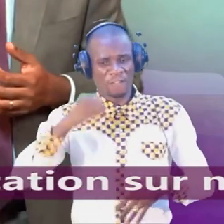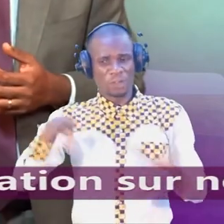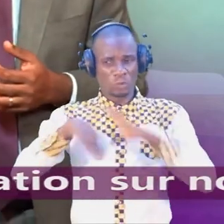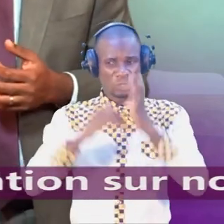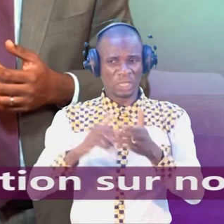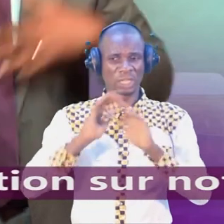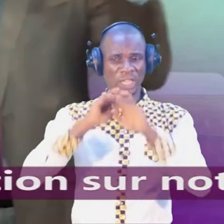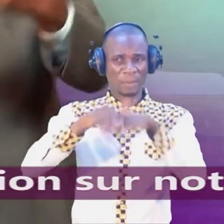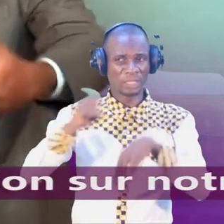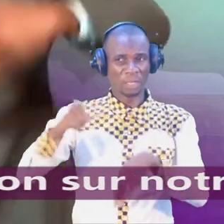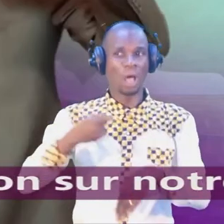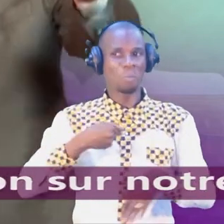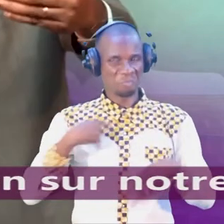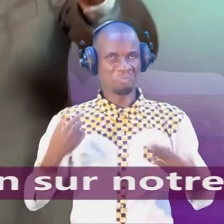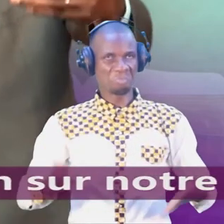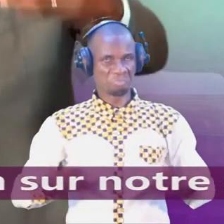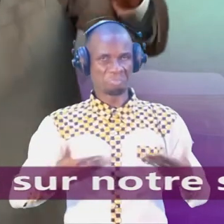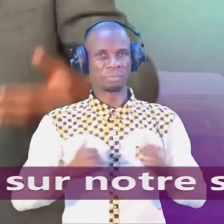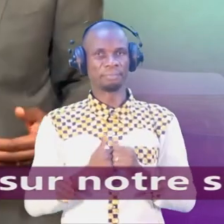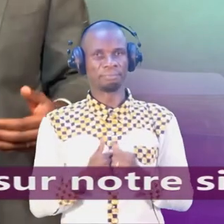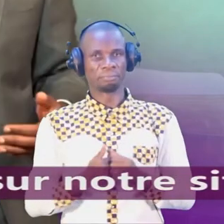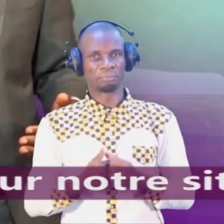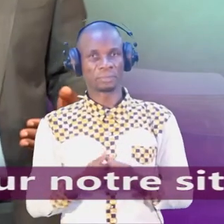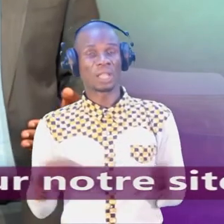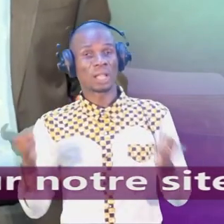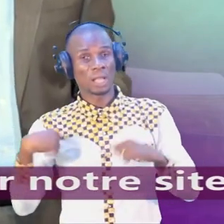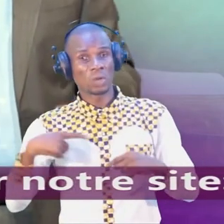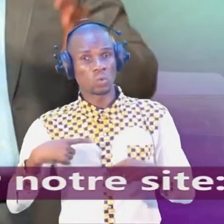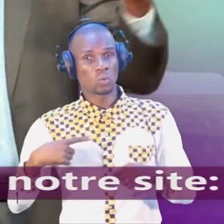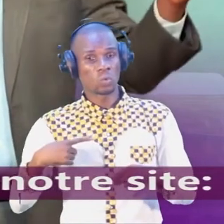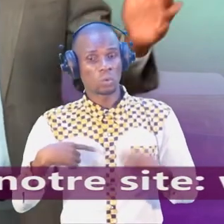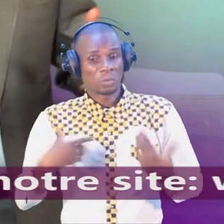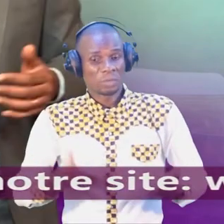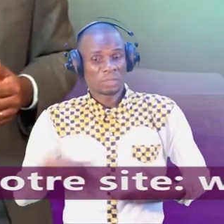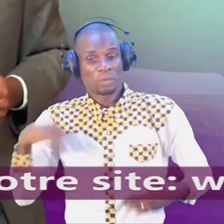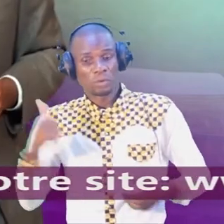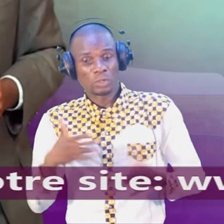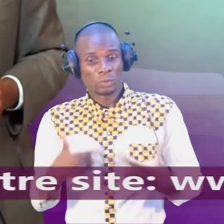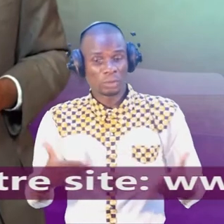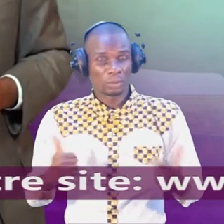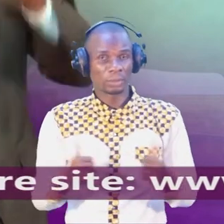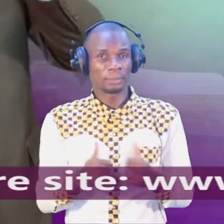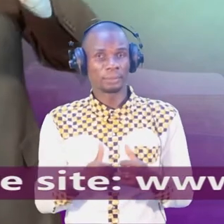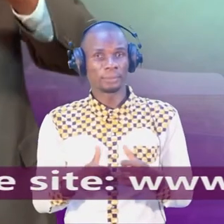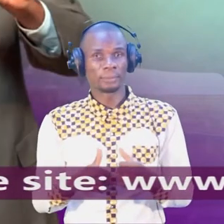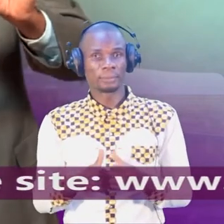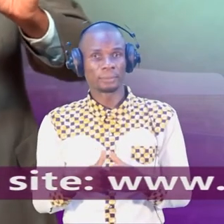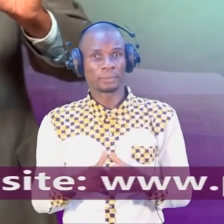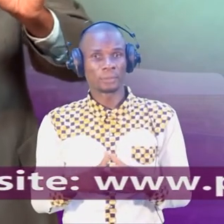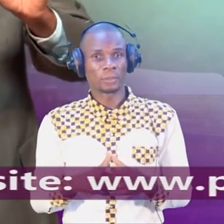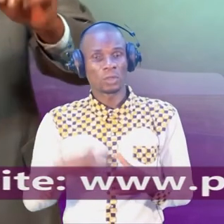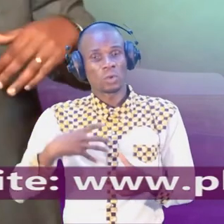mtu, nataka cheo ya mtu. Kwa nini kutamani vitu vya wengine kwamba nikipata ile ya mwingine